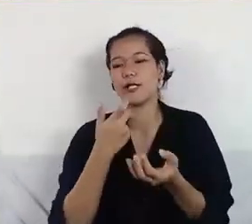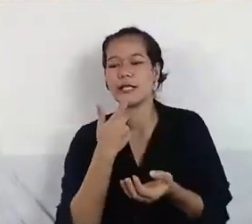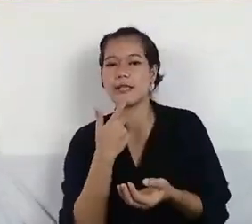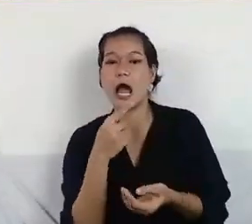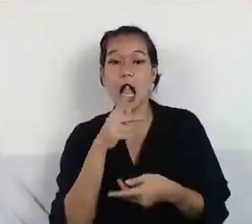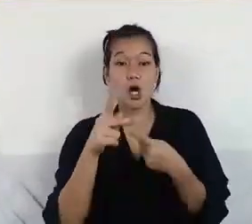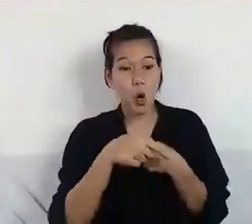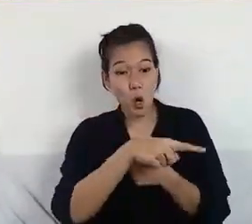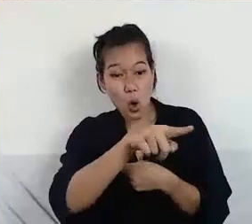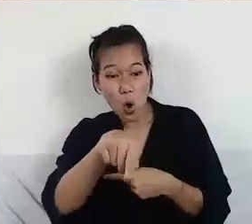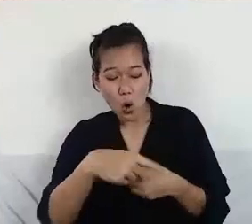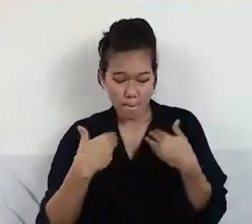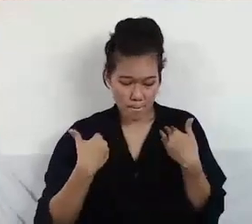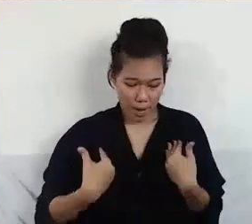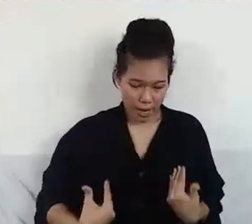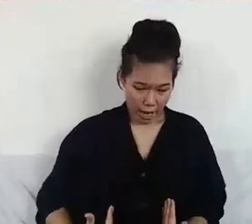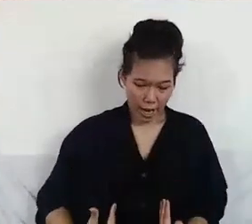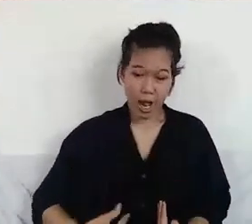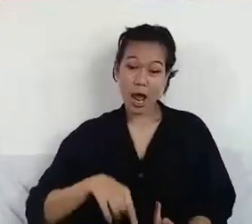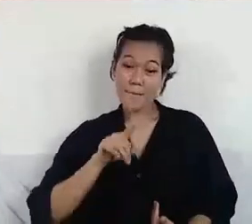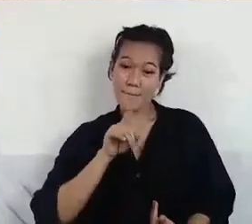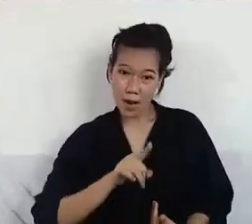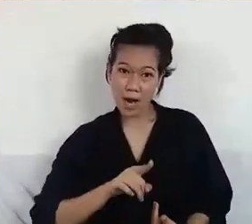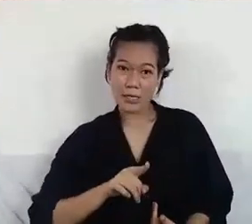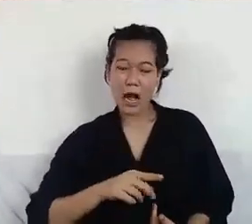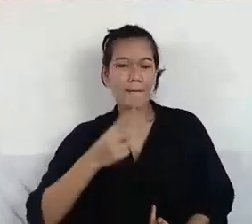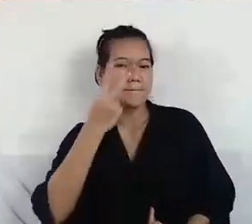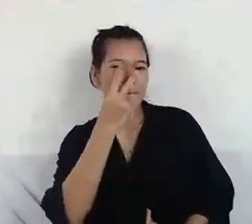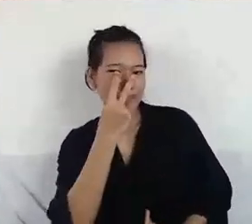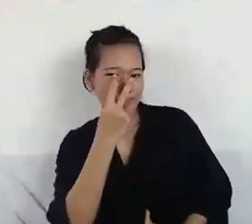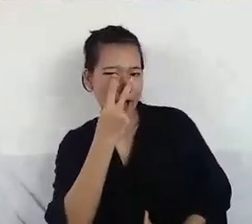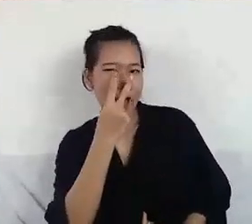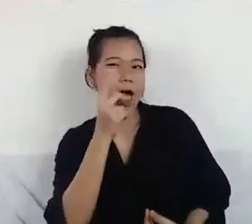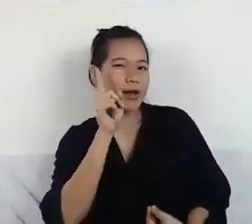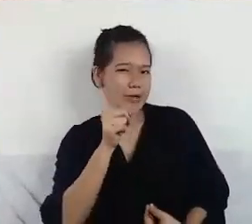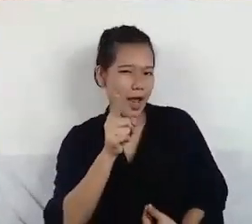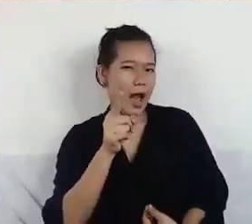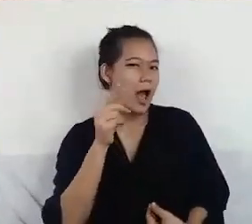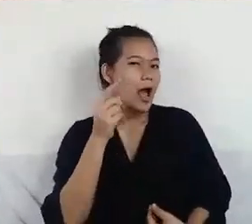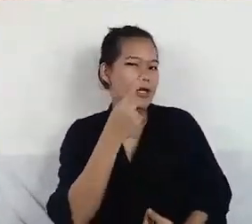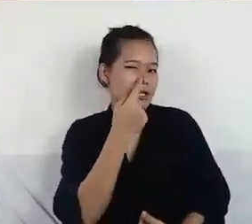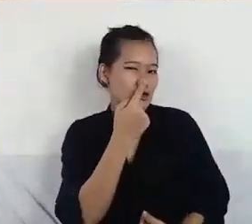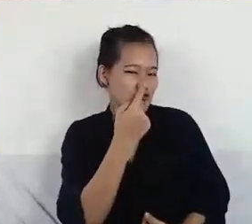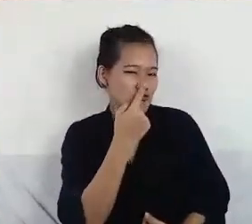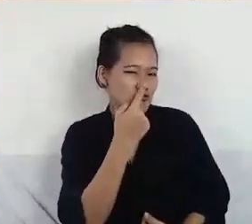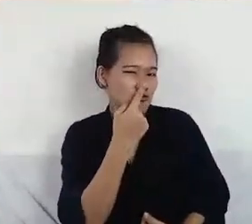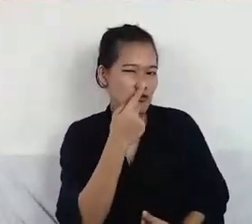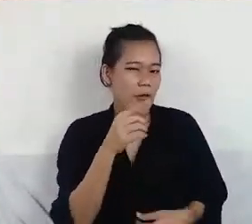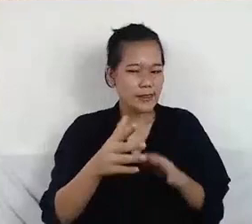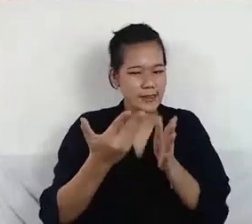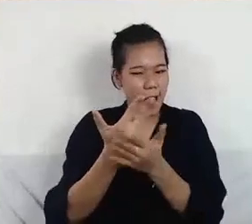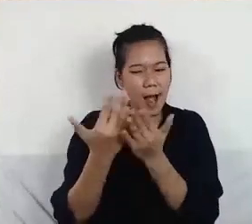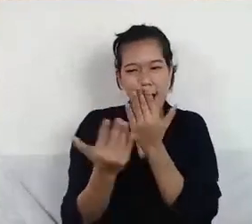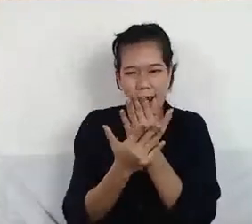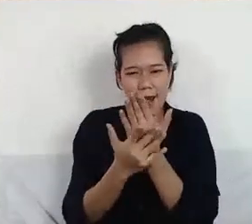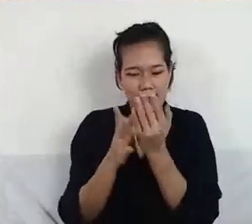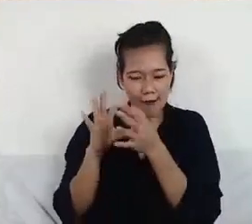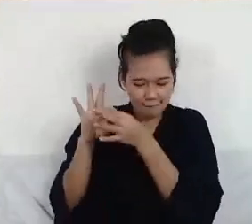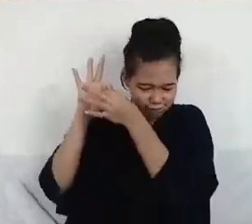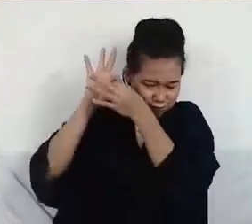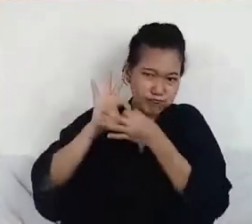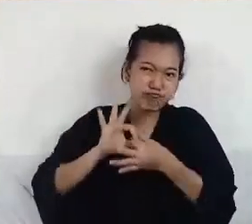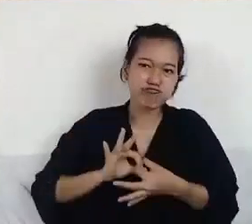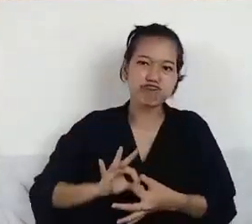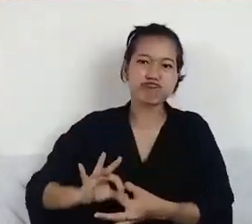ini adalah tubuh, maka ada yang jadi mata, ada yang jadi hidung, ada yang jadi tangan dan lain sebagainya,